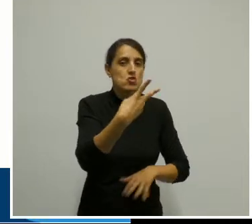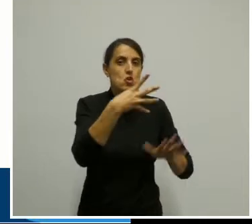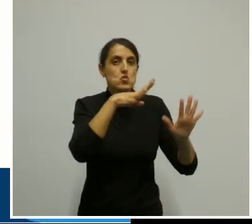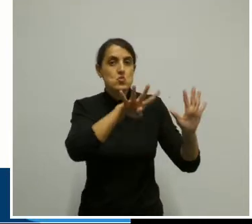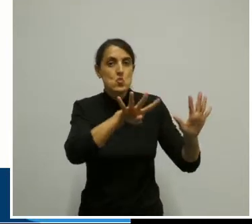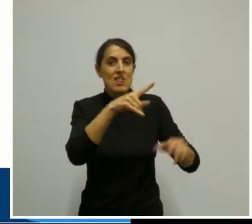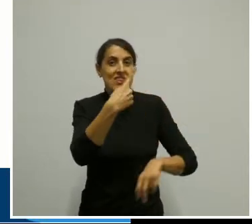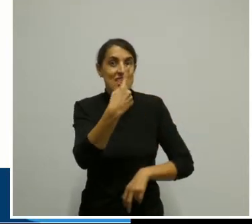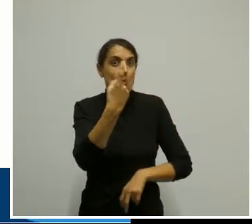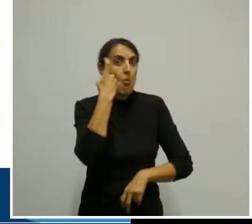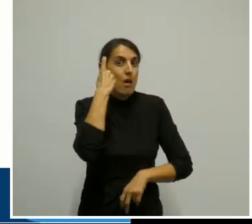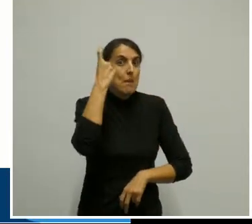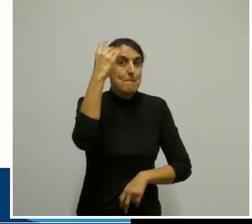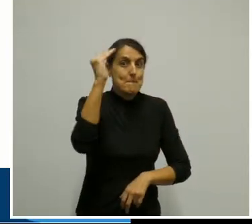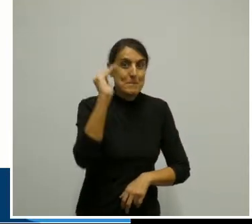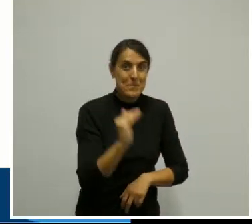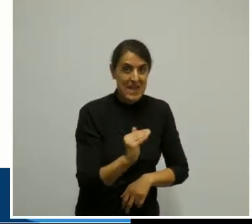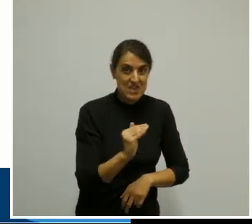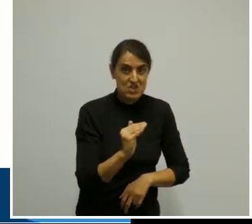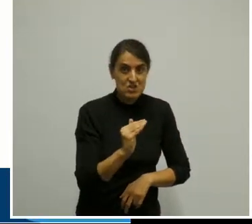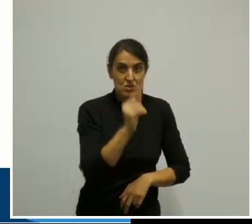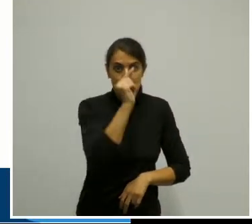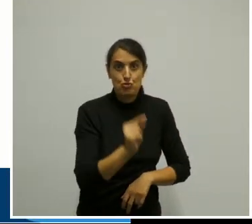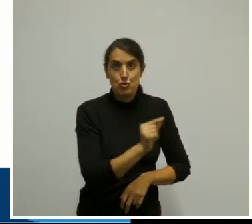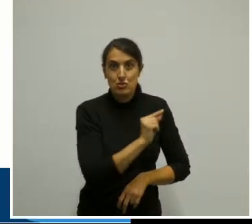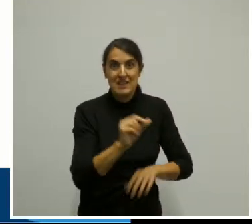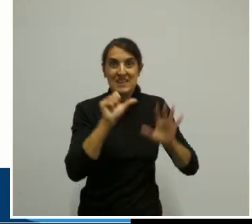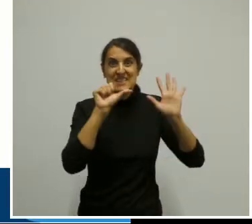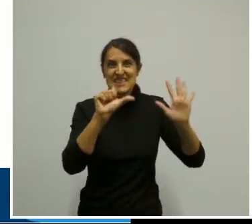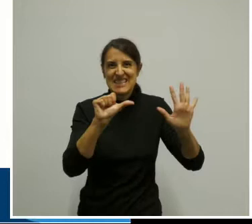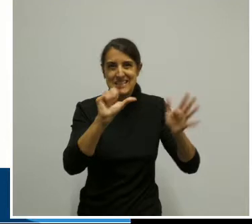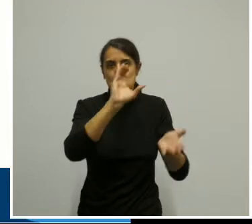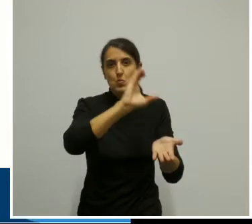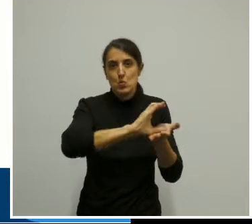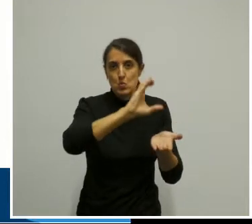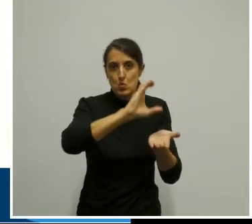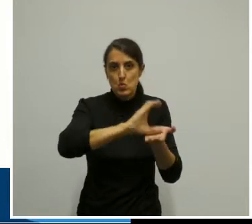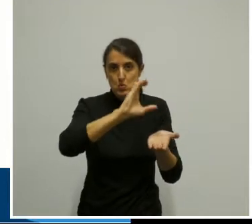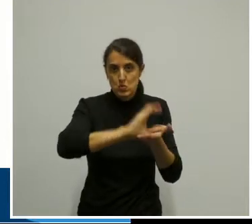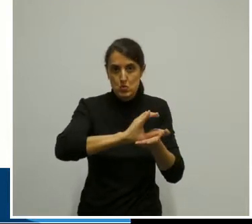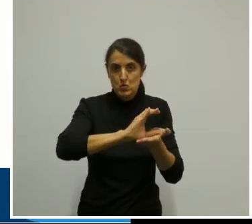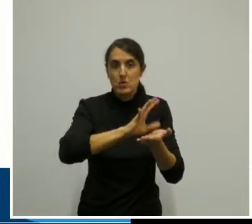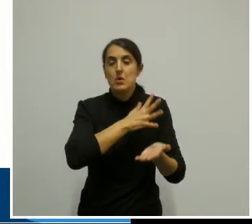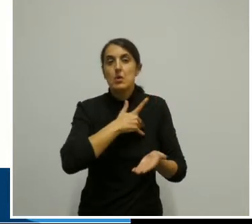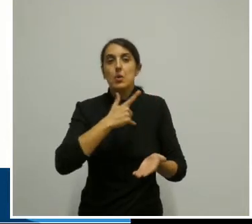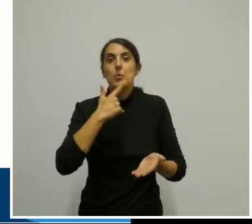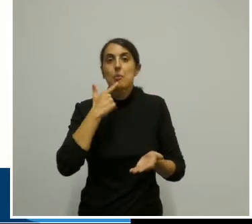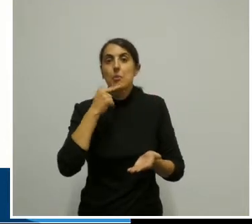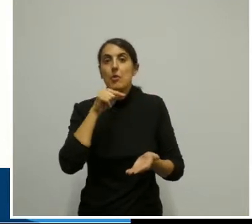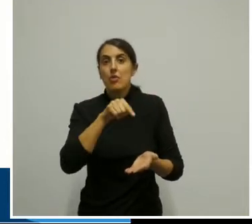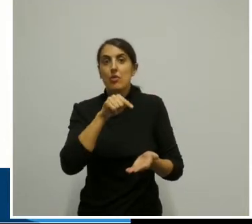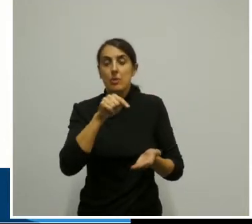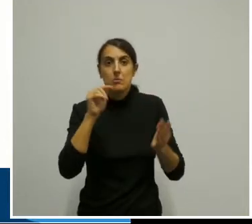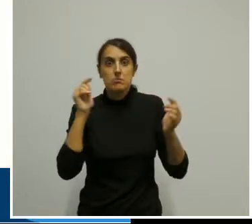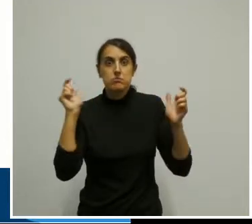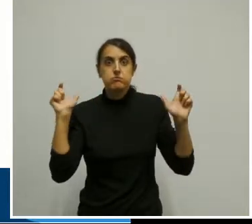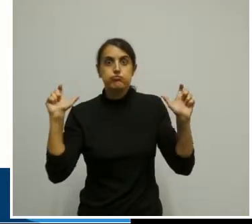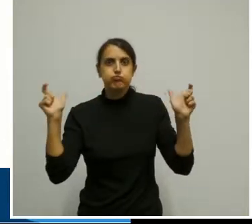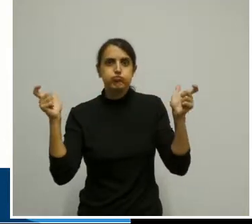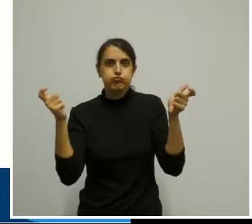1.291 alumnes menys, que són 6 cursos, veiem que s'està accentuant aquesta davallada de